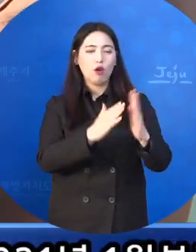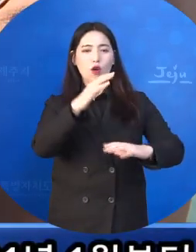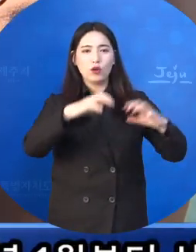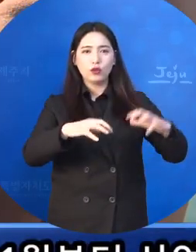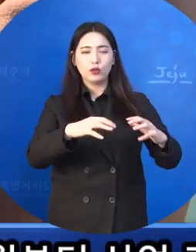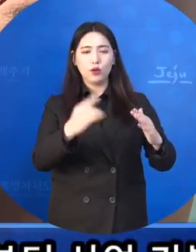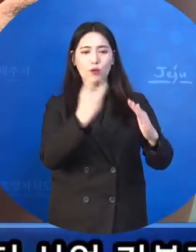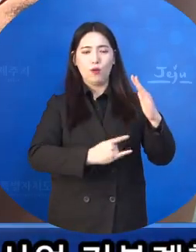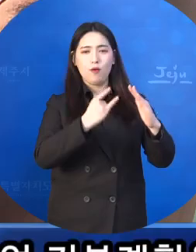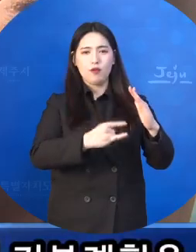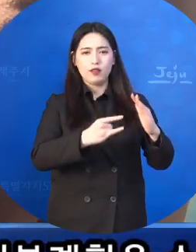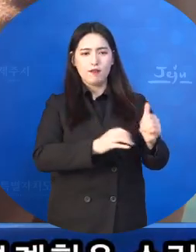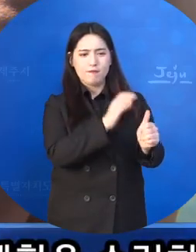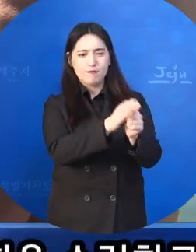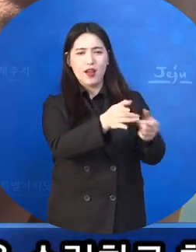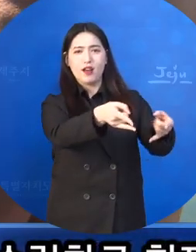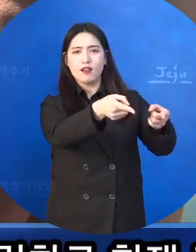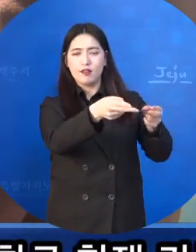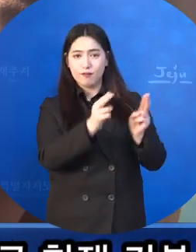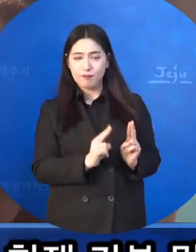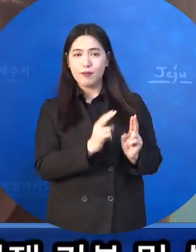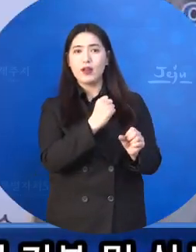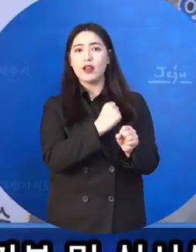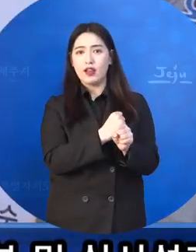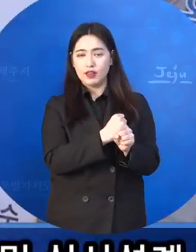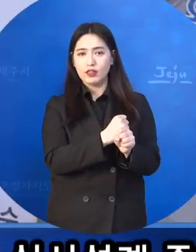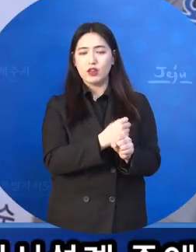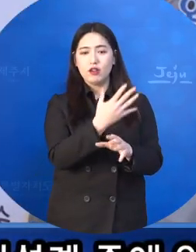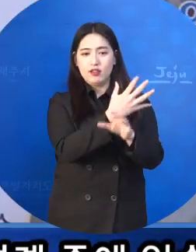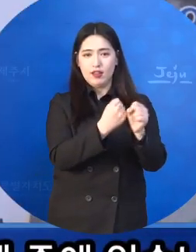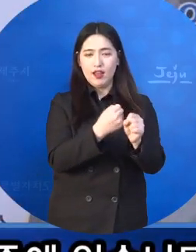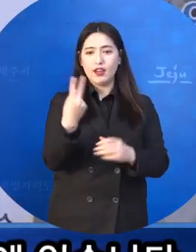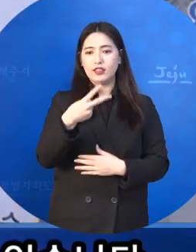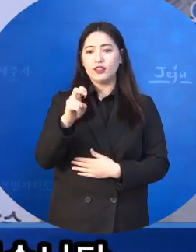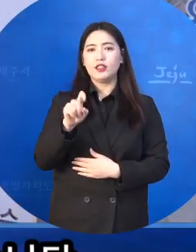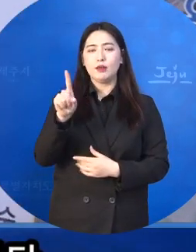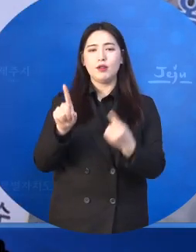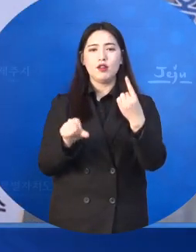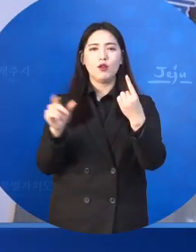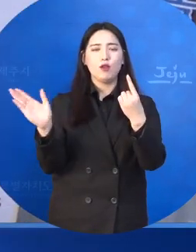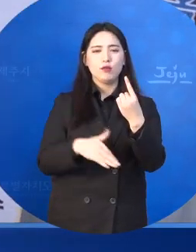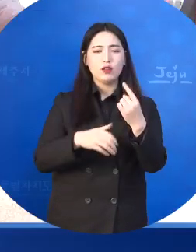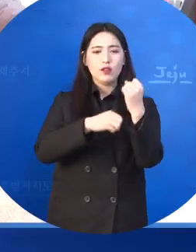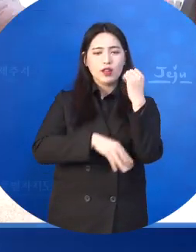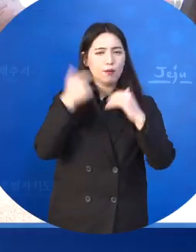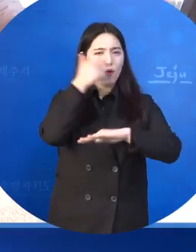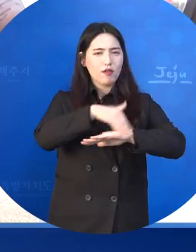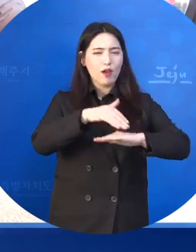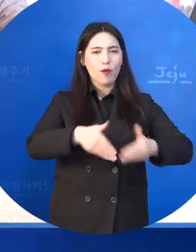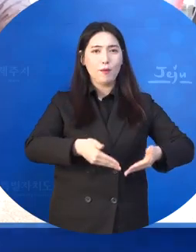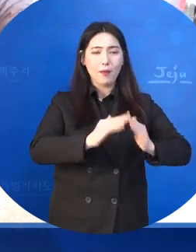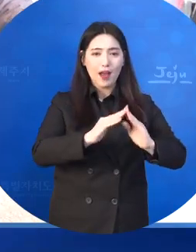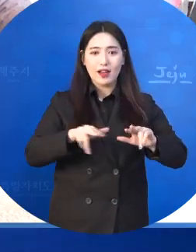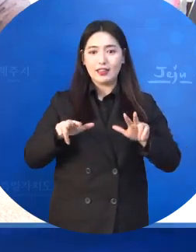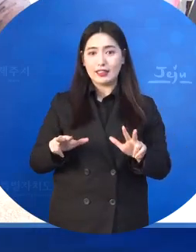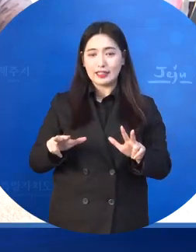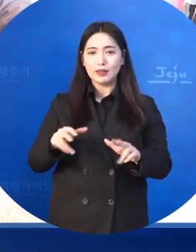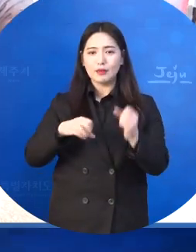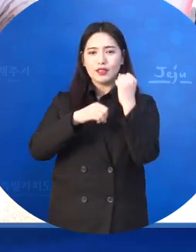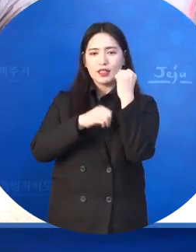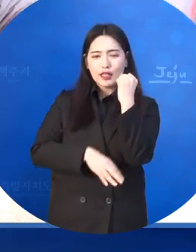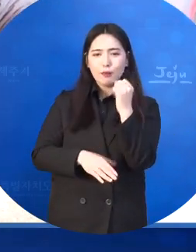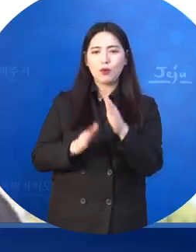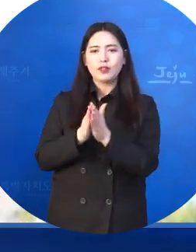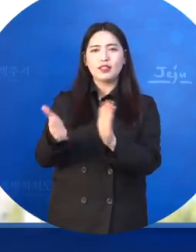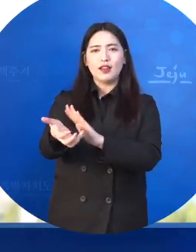한국어촌어항공단과 위 수탁계약을 체결하여 2021년 1월부터 사업기본계획을 수립하고 현재 기본